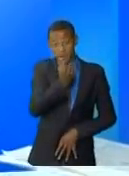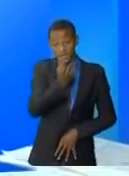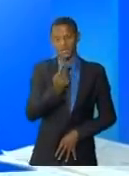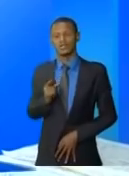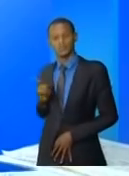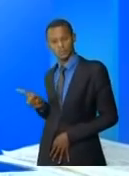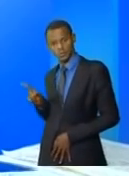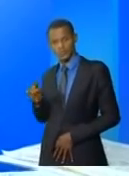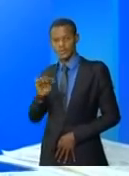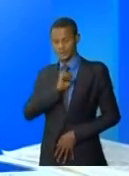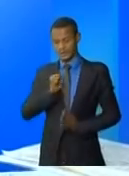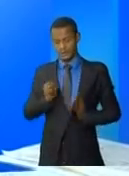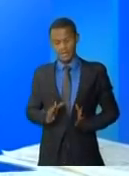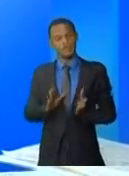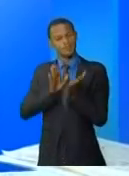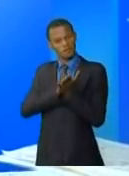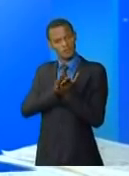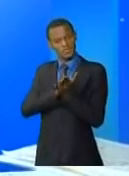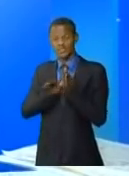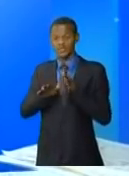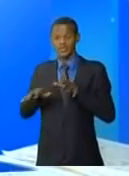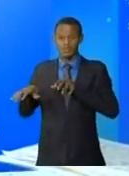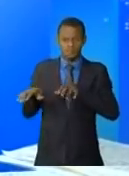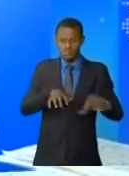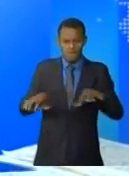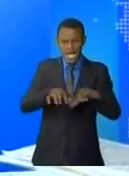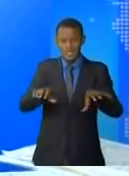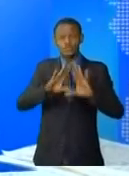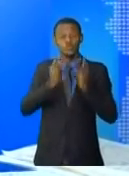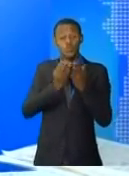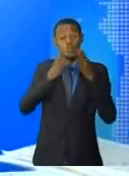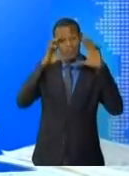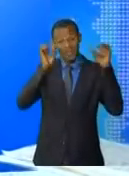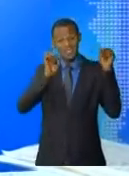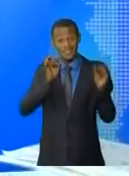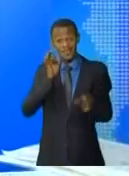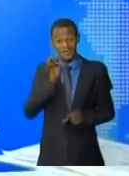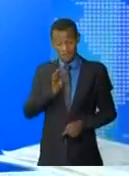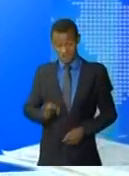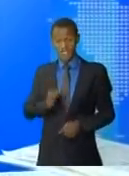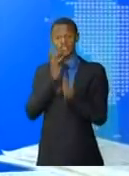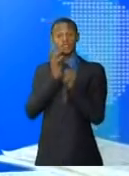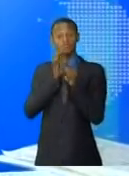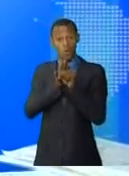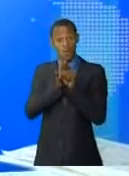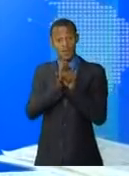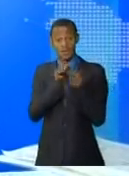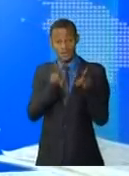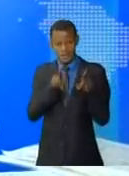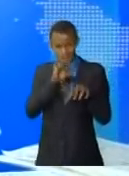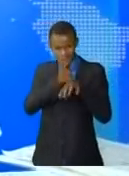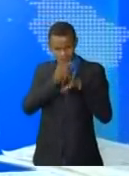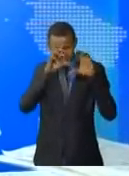les orientations de ses actions évoquées lors de son discours de prise des fonctions autour notamment de la lutte contre